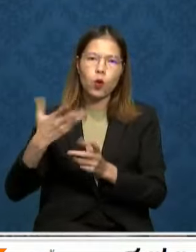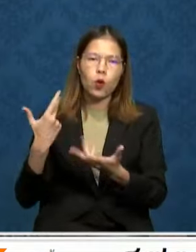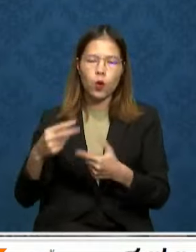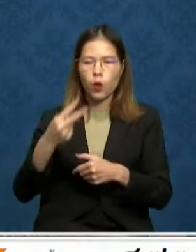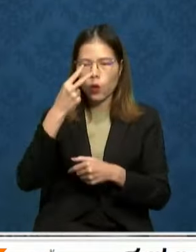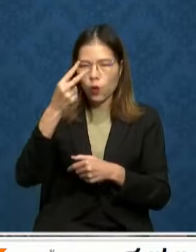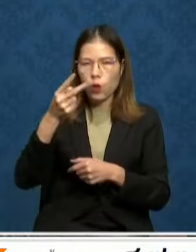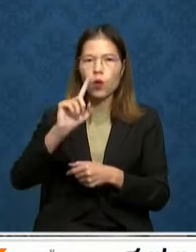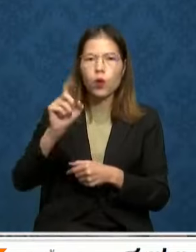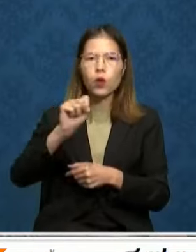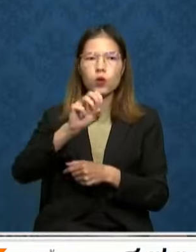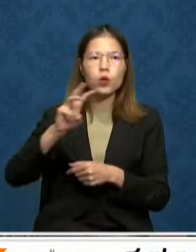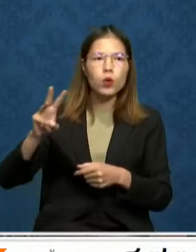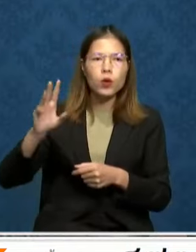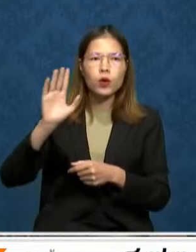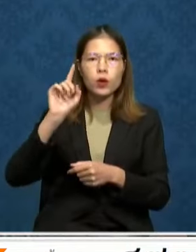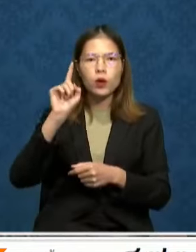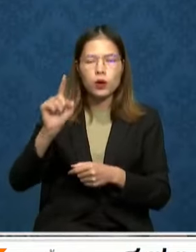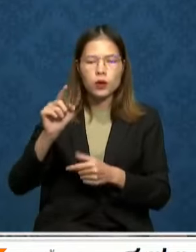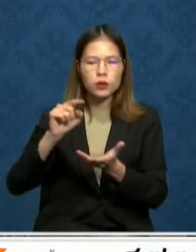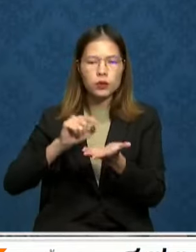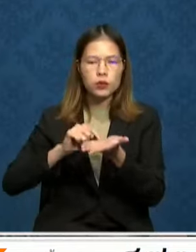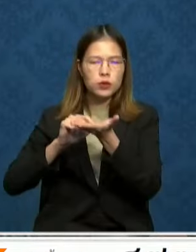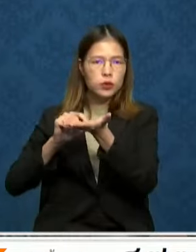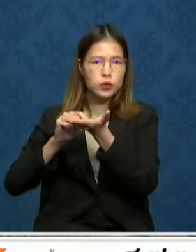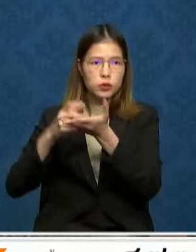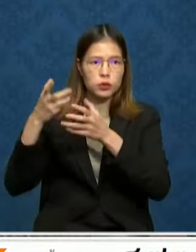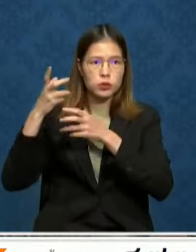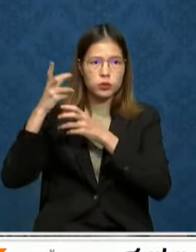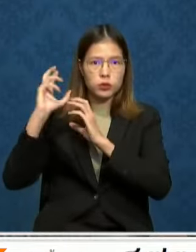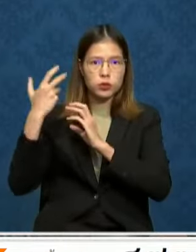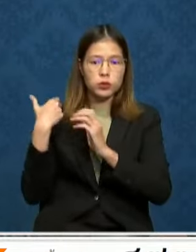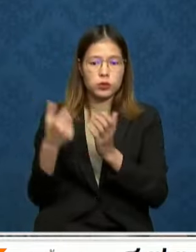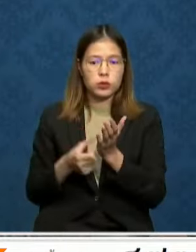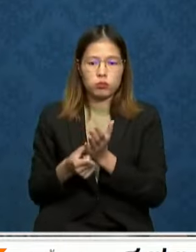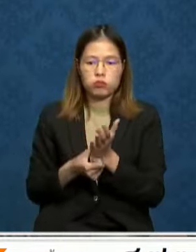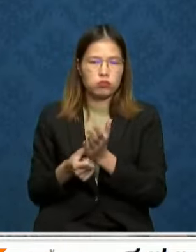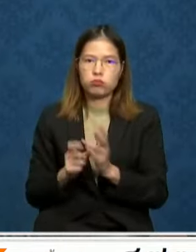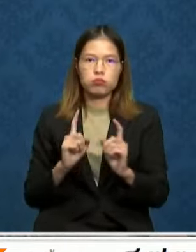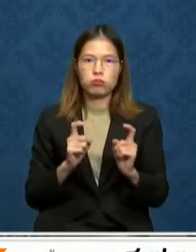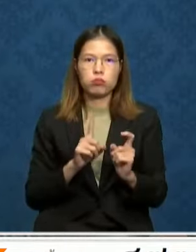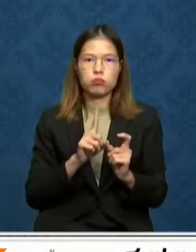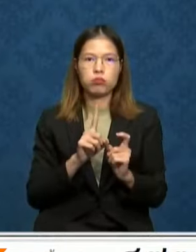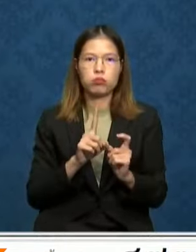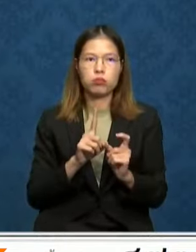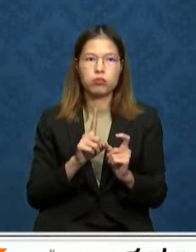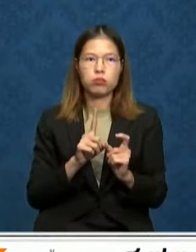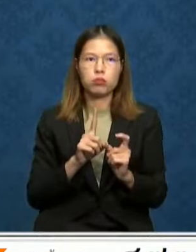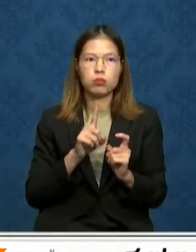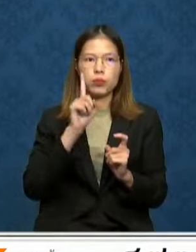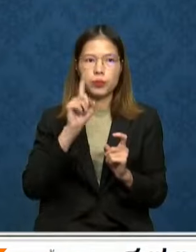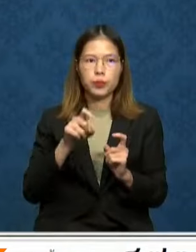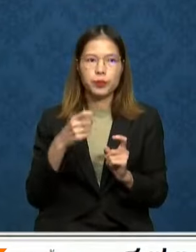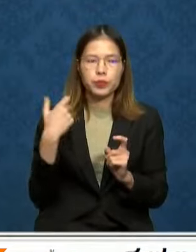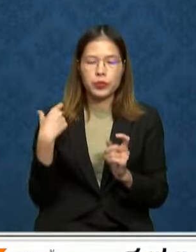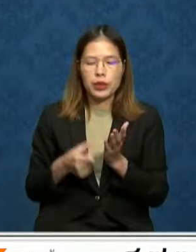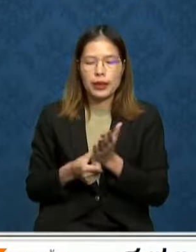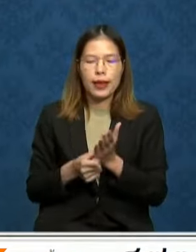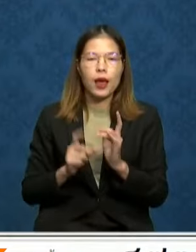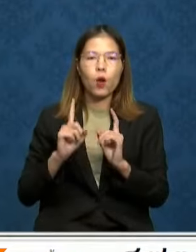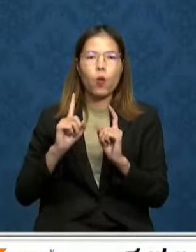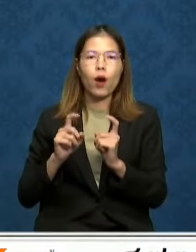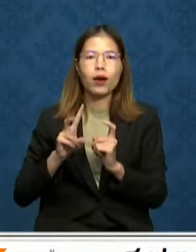วุฒิสภาวุฒิสมาชิกที่เสนอให้ทับทวนเนี่ยไม่ได้เสนอให้มีการแก้วรรค1เสนอให้มีการแก้วรรค